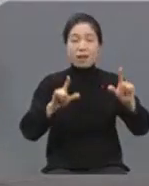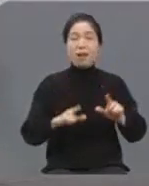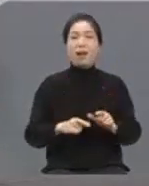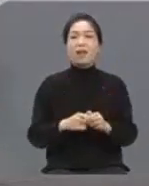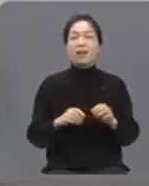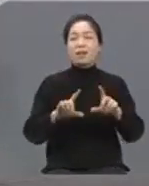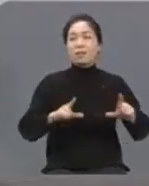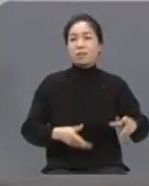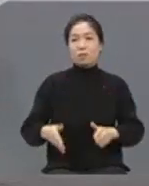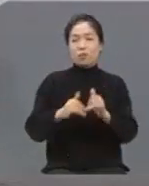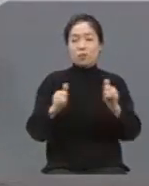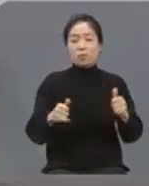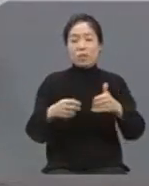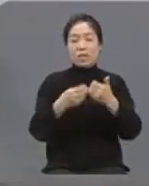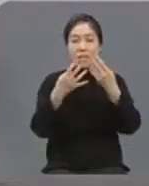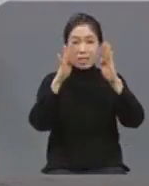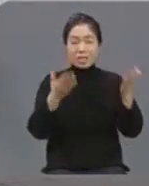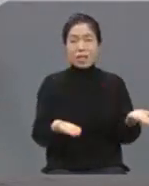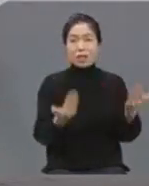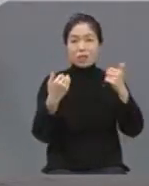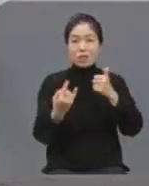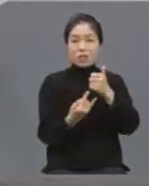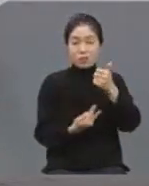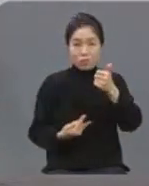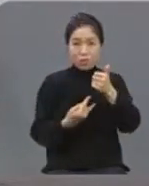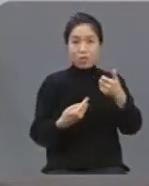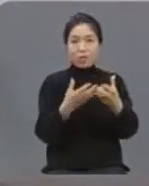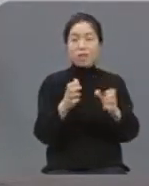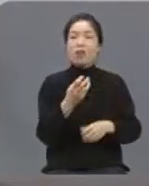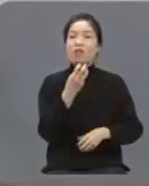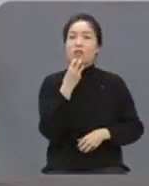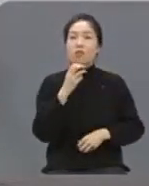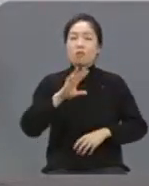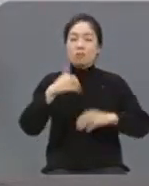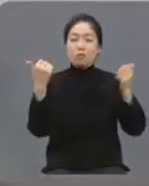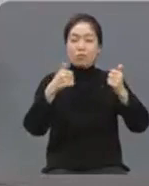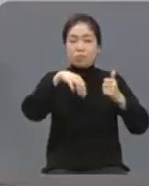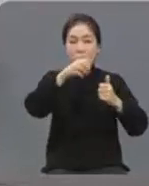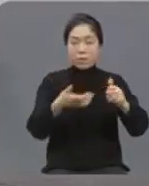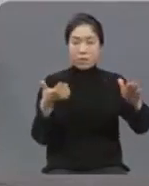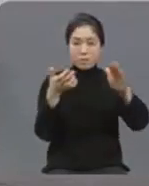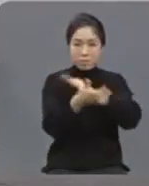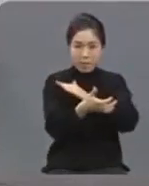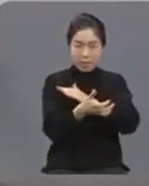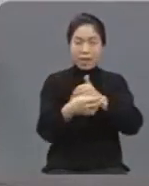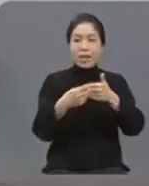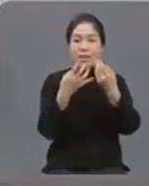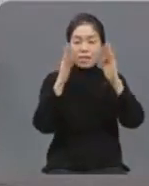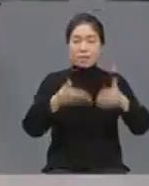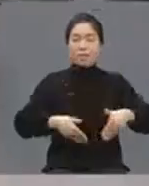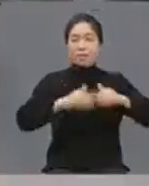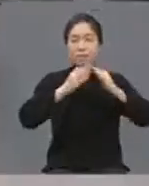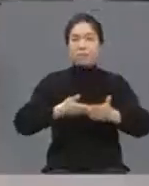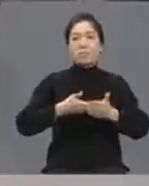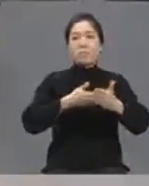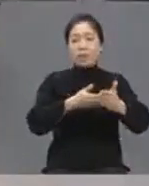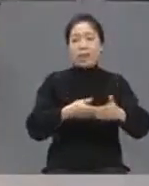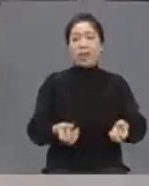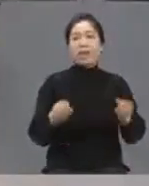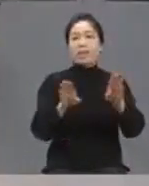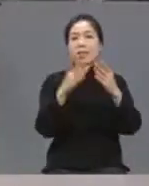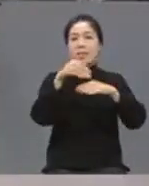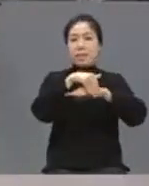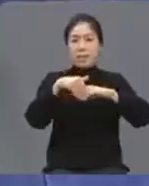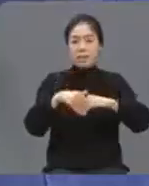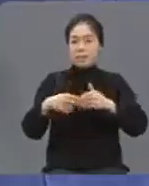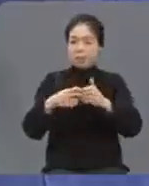범도민 의대 유치 추진 위원회가 서울 국회의사당을 찾아 의대 유치 촉구 결의 대회를 엽니다 전남의 의료